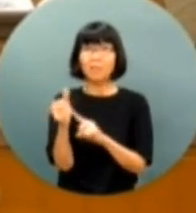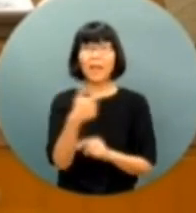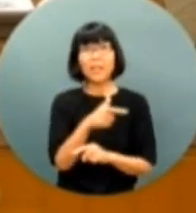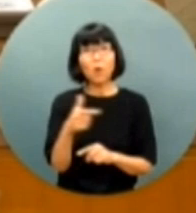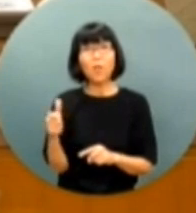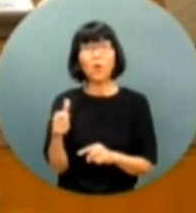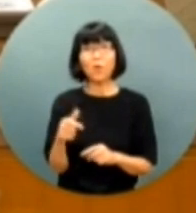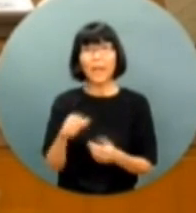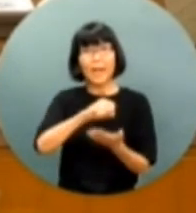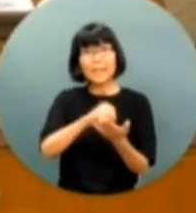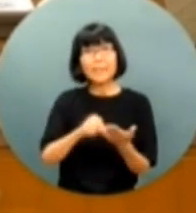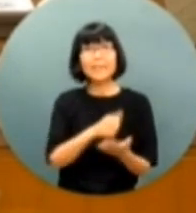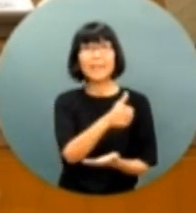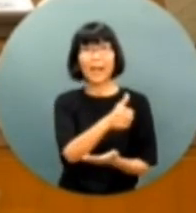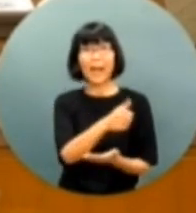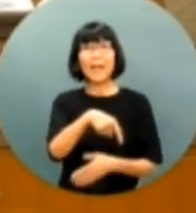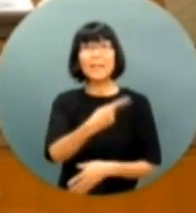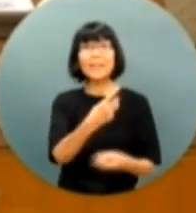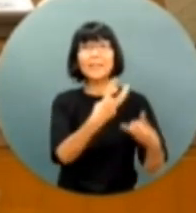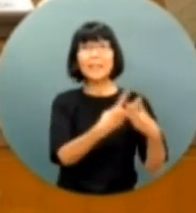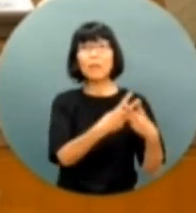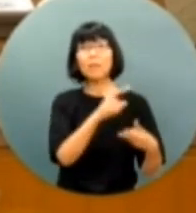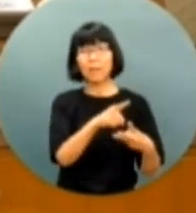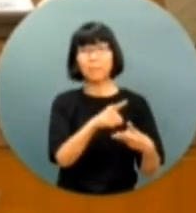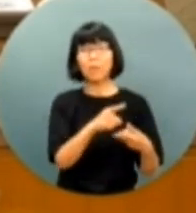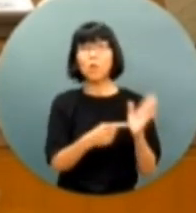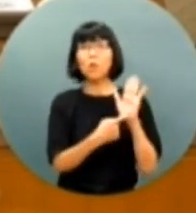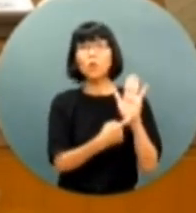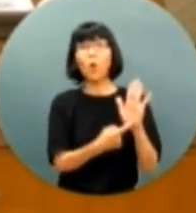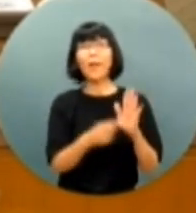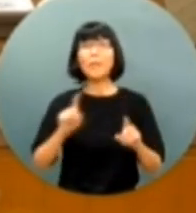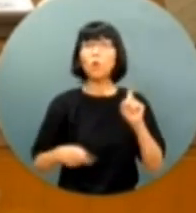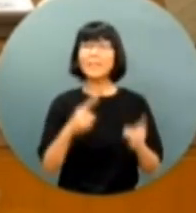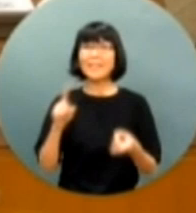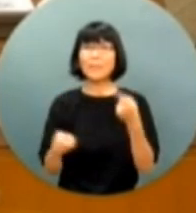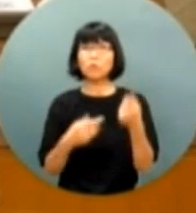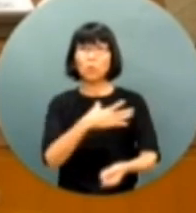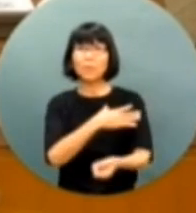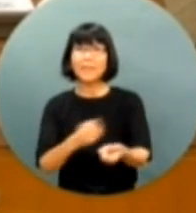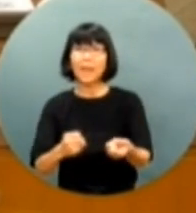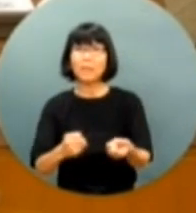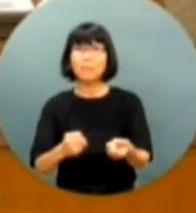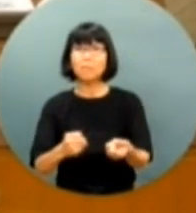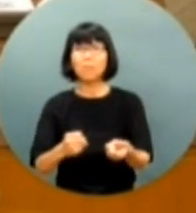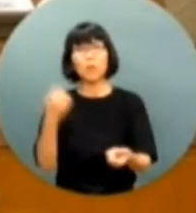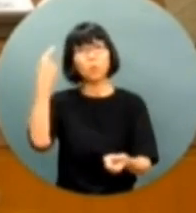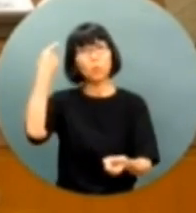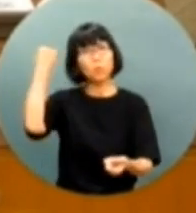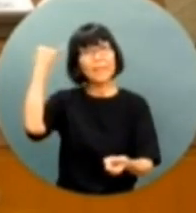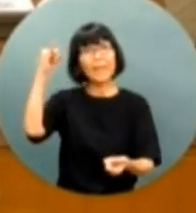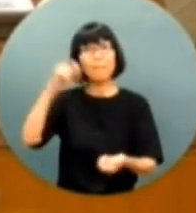者、作家の百田直樹さんらも、表現の自由の侵害ではないか、公権力による検閲ではないかとの意見を公表され